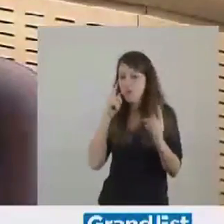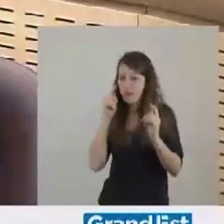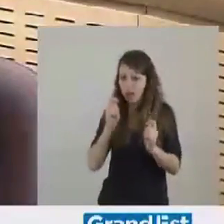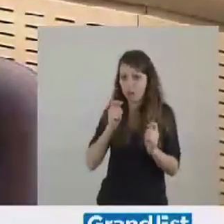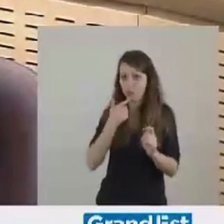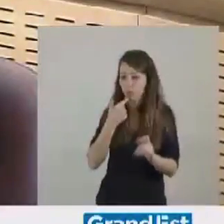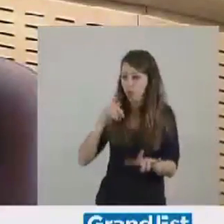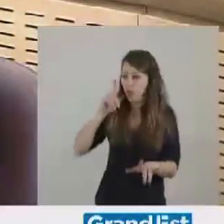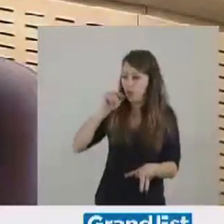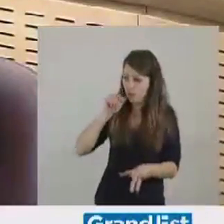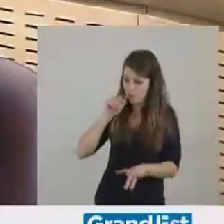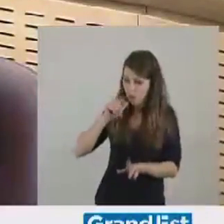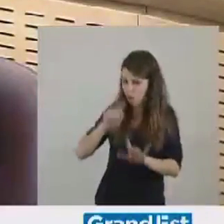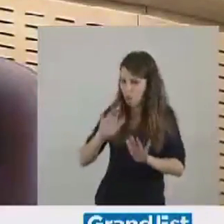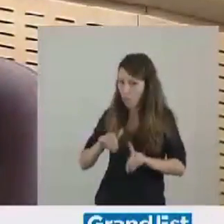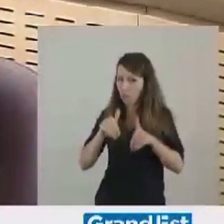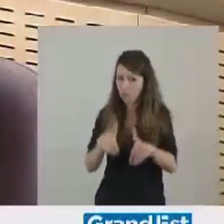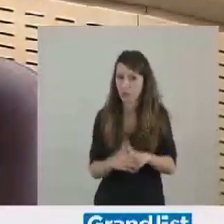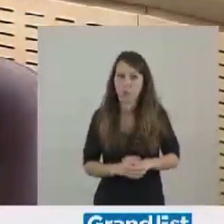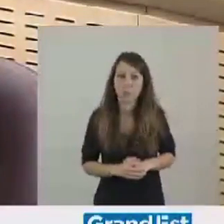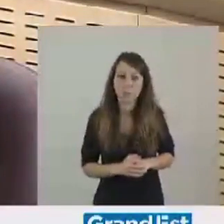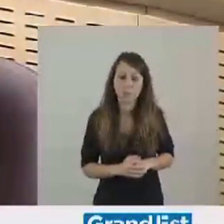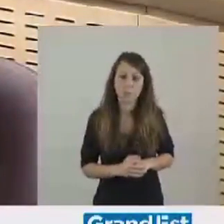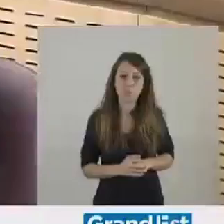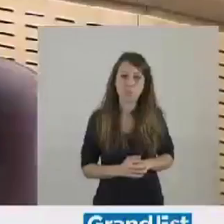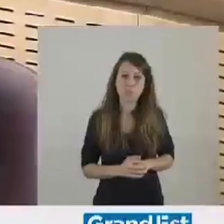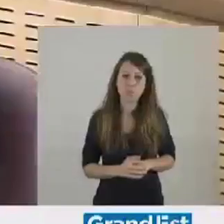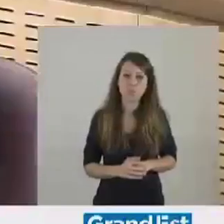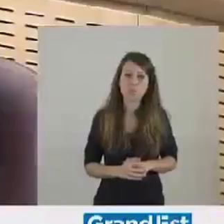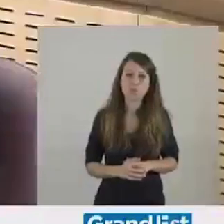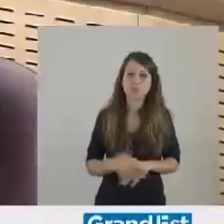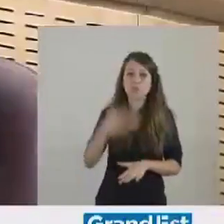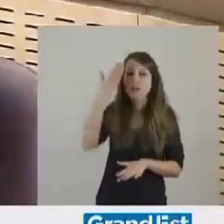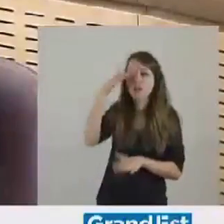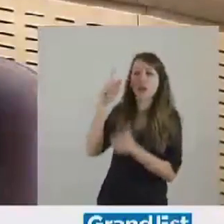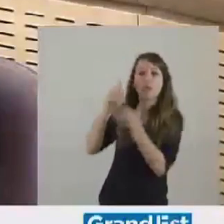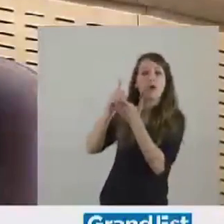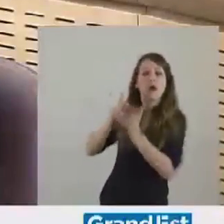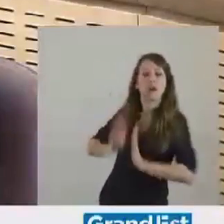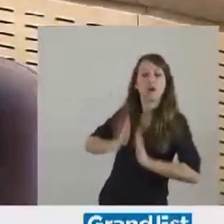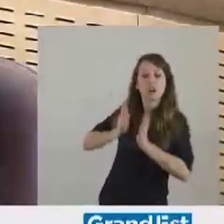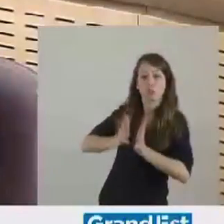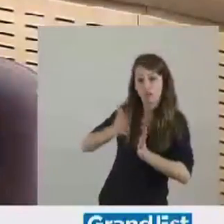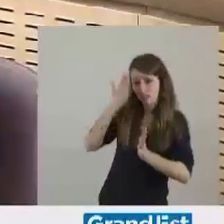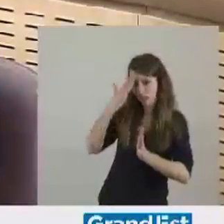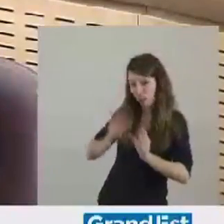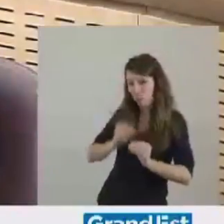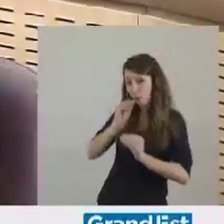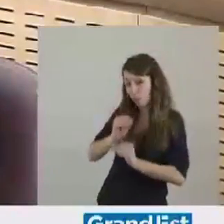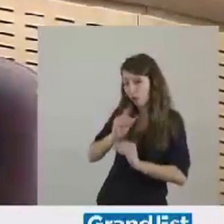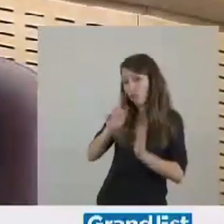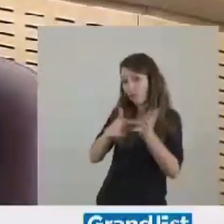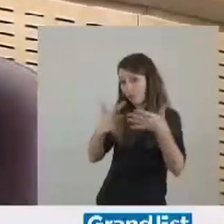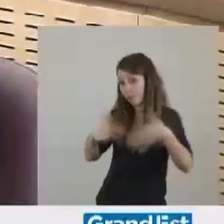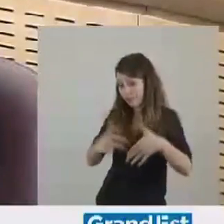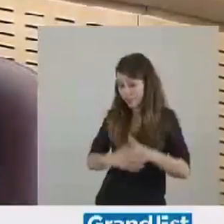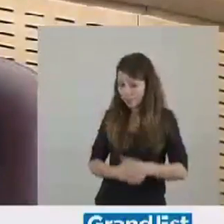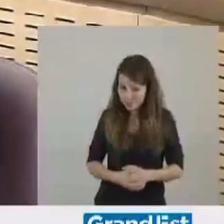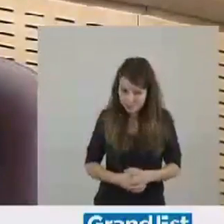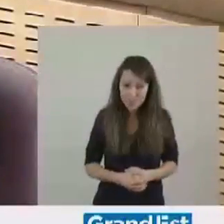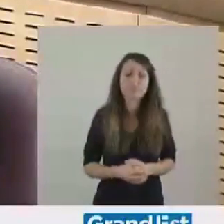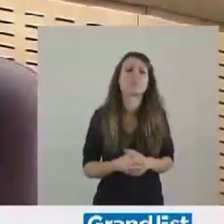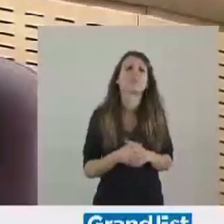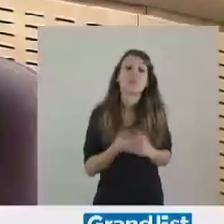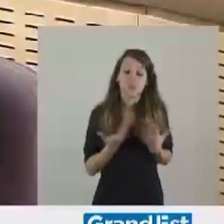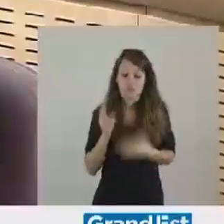efforts. En l'espèce, sachez que l'application des engagements pris à Paris est repoussée quand même à 2018. Concrètement,